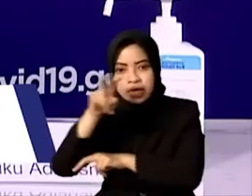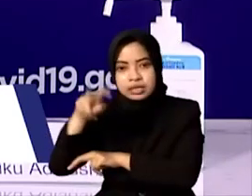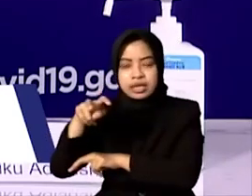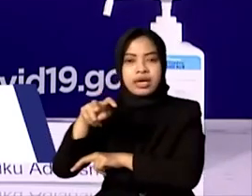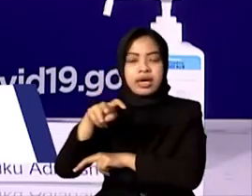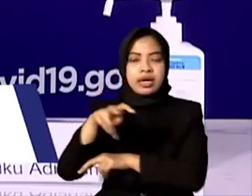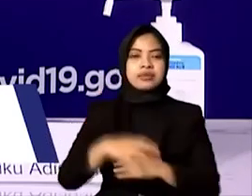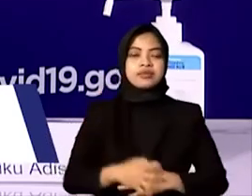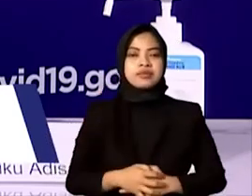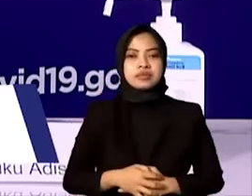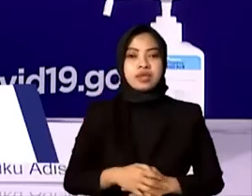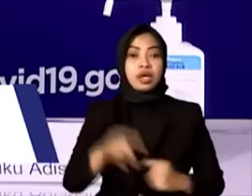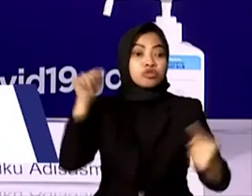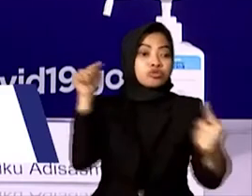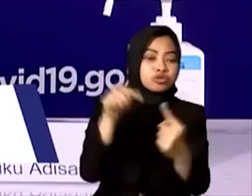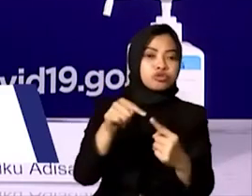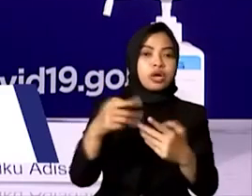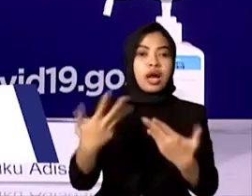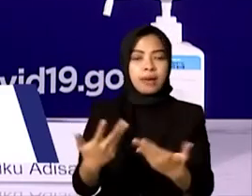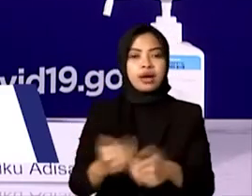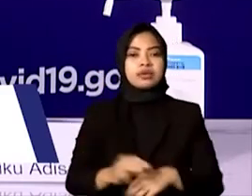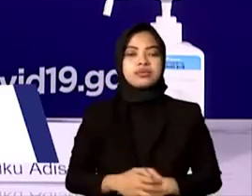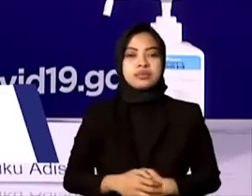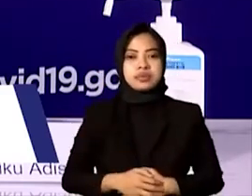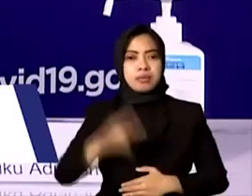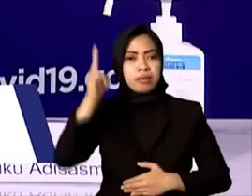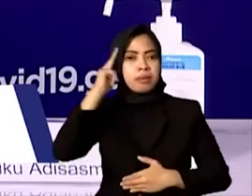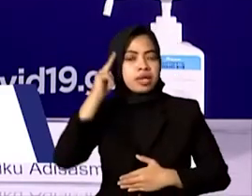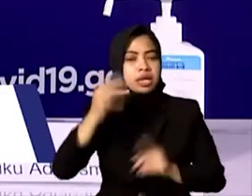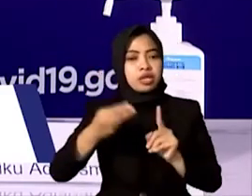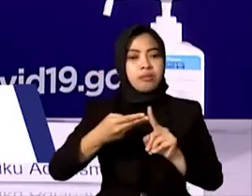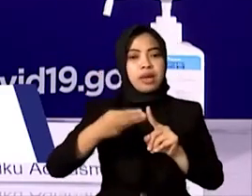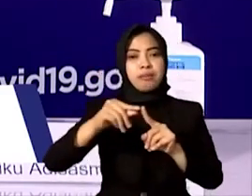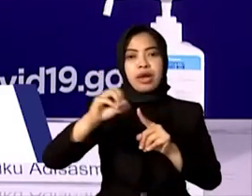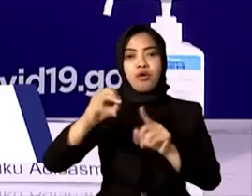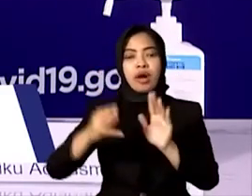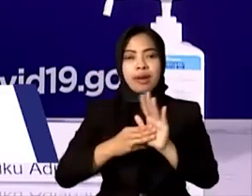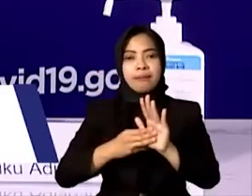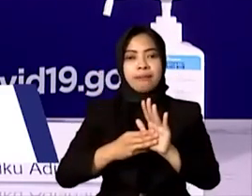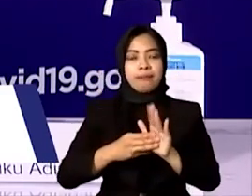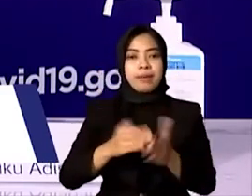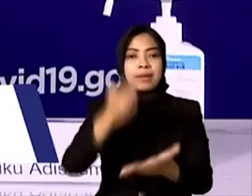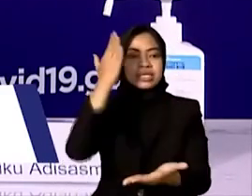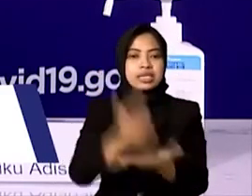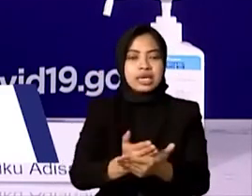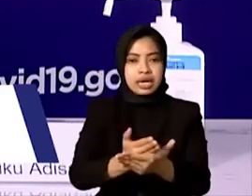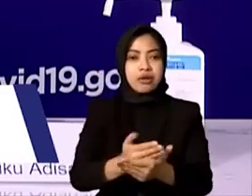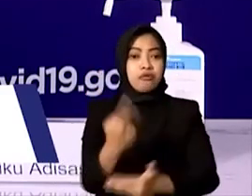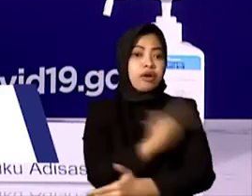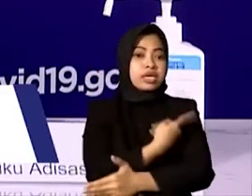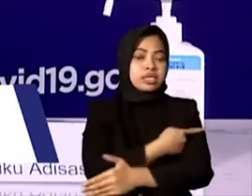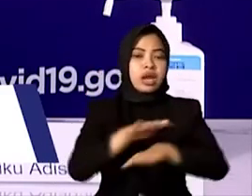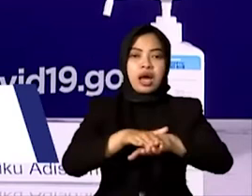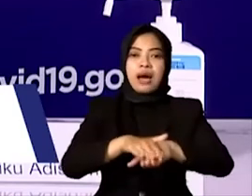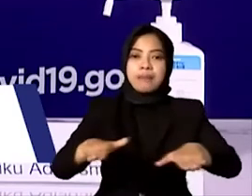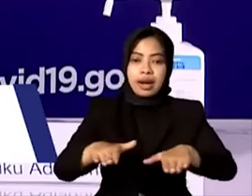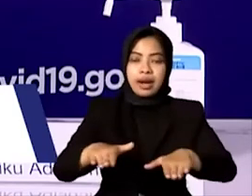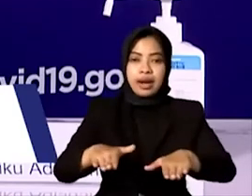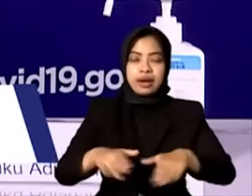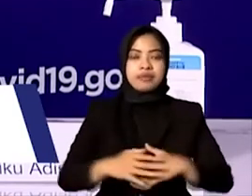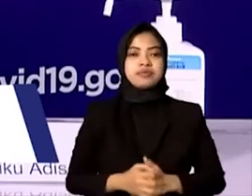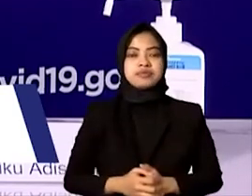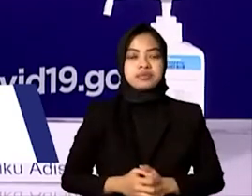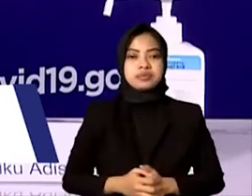untuk mencapai tujuan memastikan bahwa eh keamanan dan